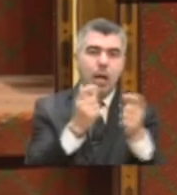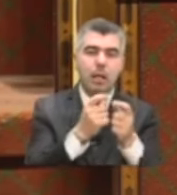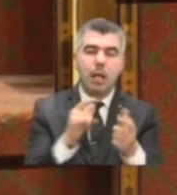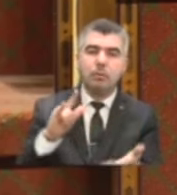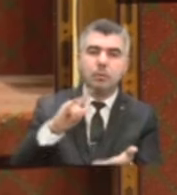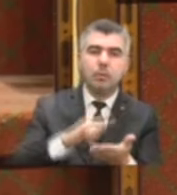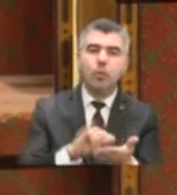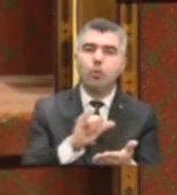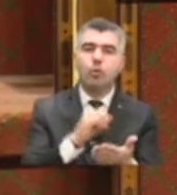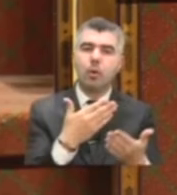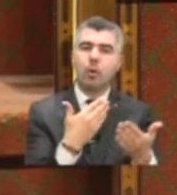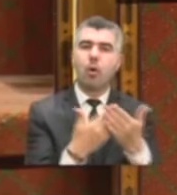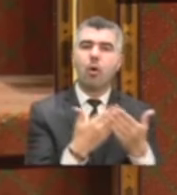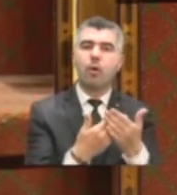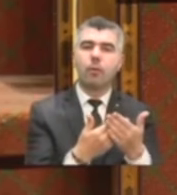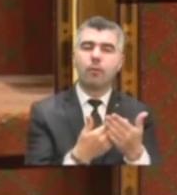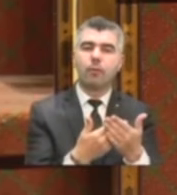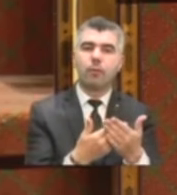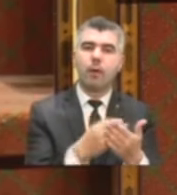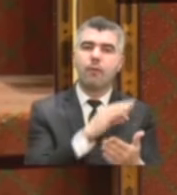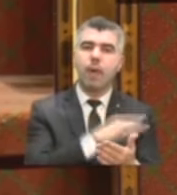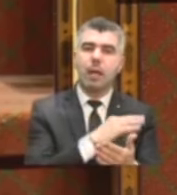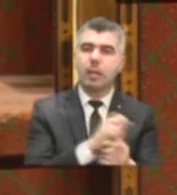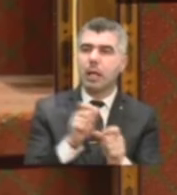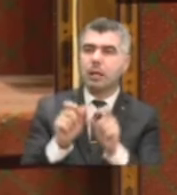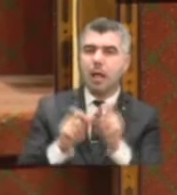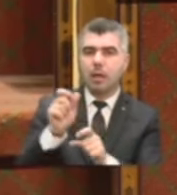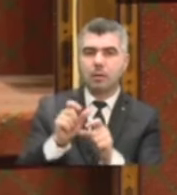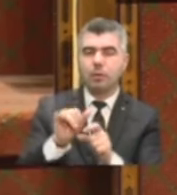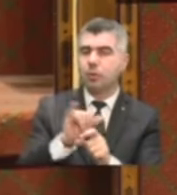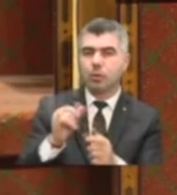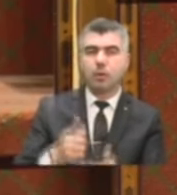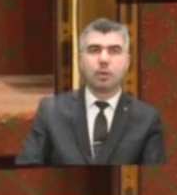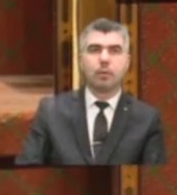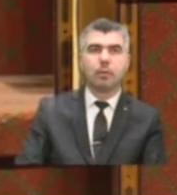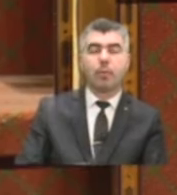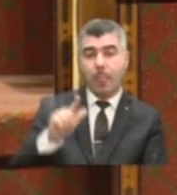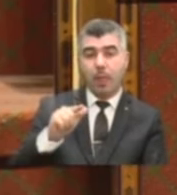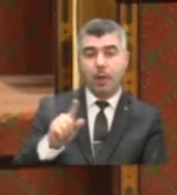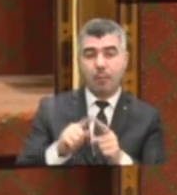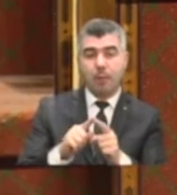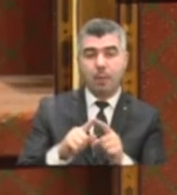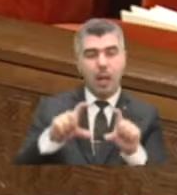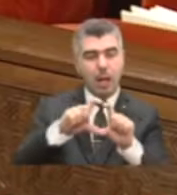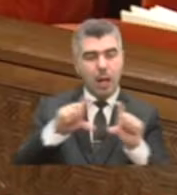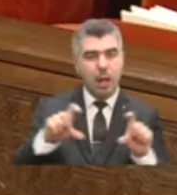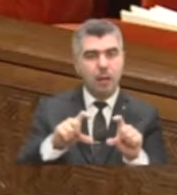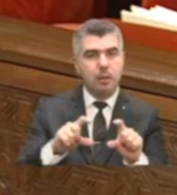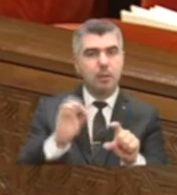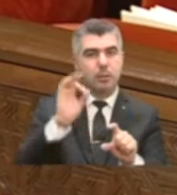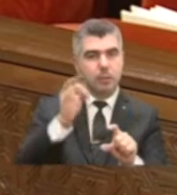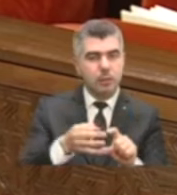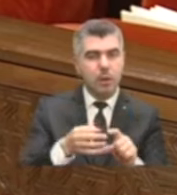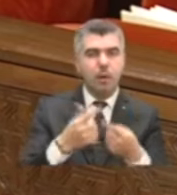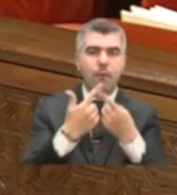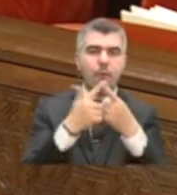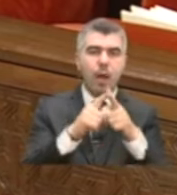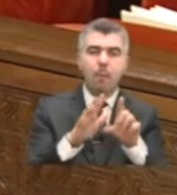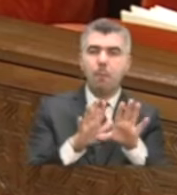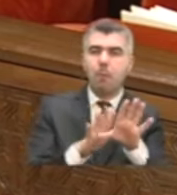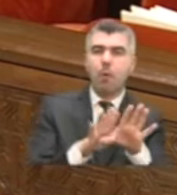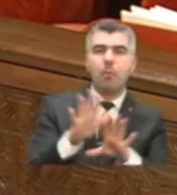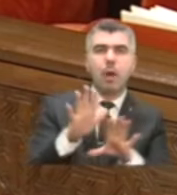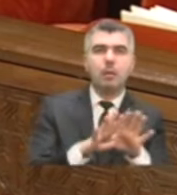الأثر ديال هذه المساهمة على أفراد الجالية. السيد الوزير، ياك درتوا خطوط وتذاكر خاصة ودرتوا مجموعة من المبادرات في